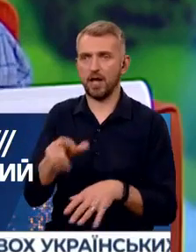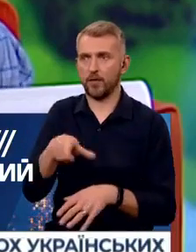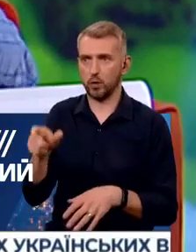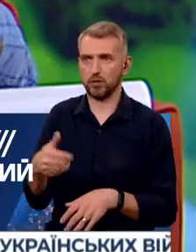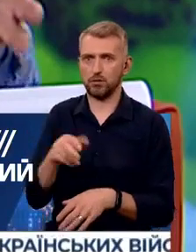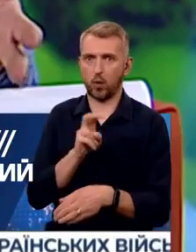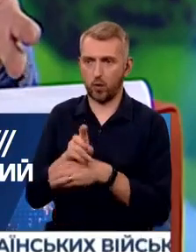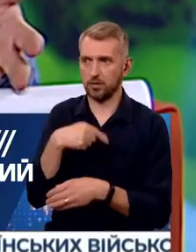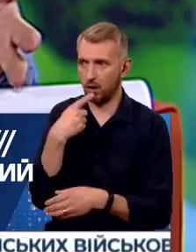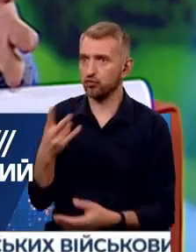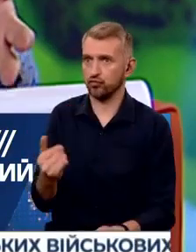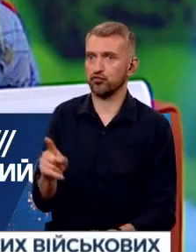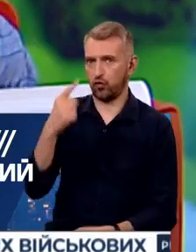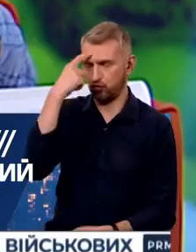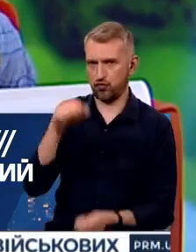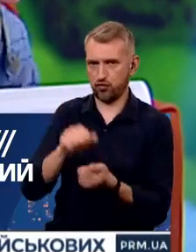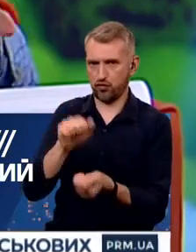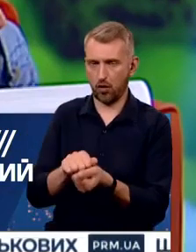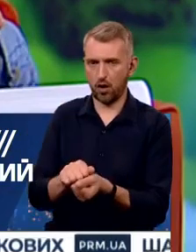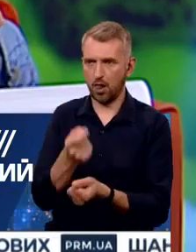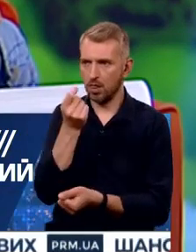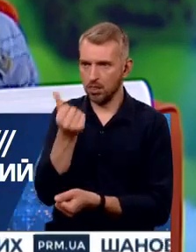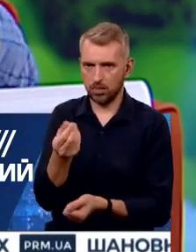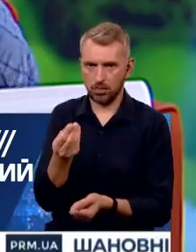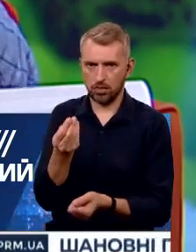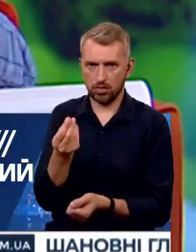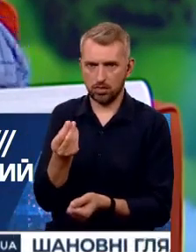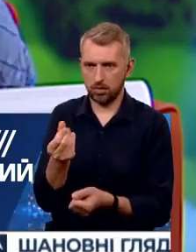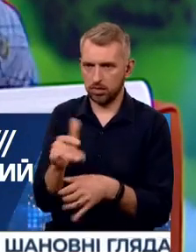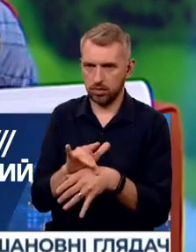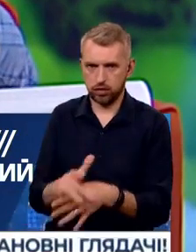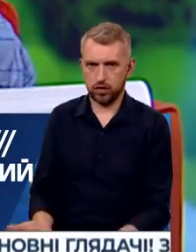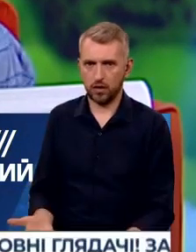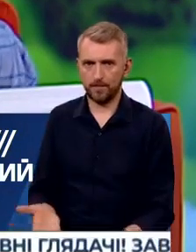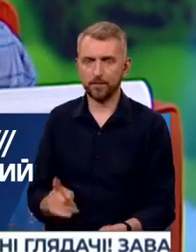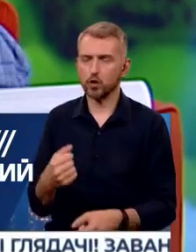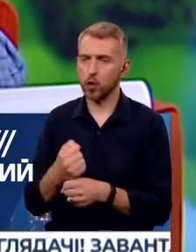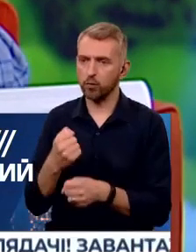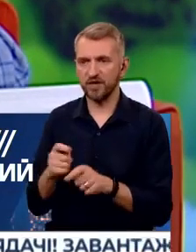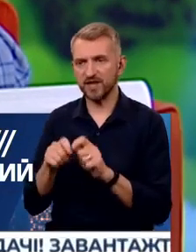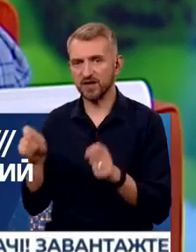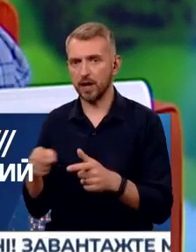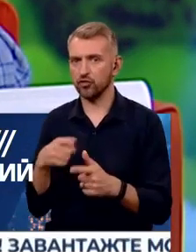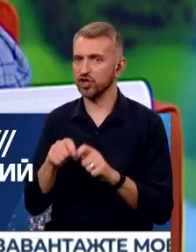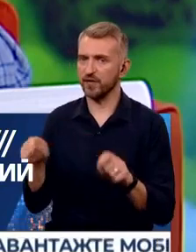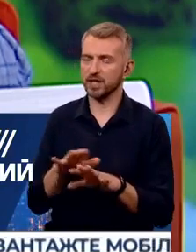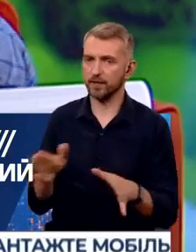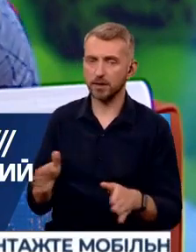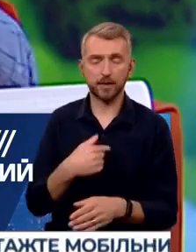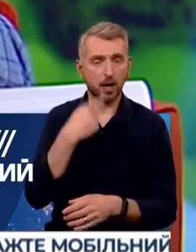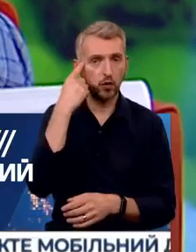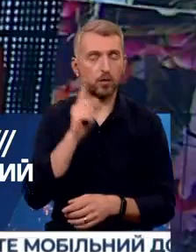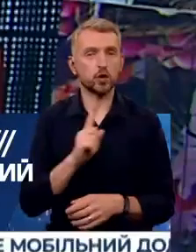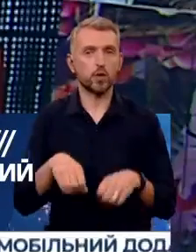вони приходять і кажуть, ви що, здуріли? Крихти нема дома. То що робити? Відкривати чи не відкривати? Я думаю,